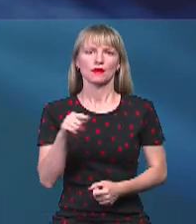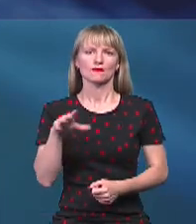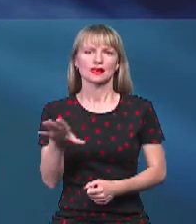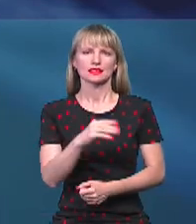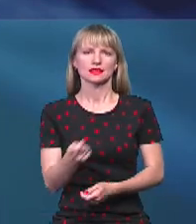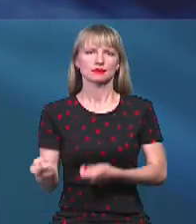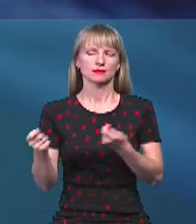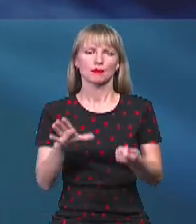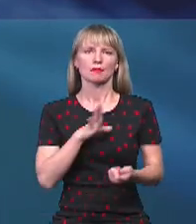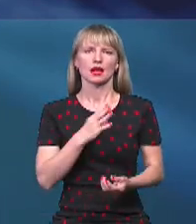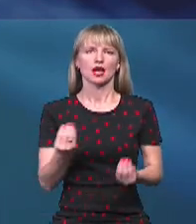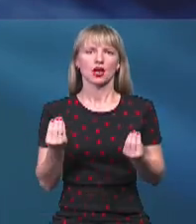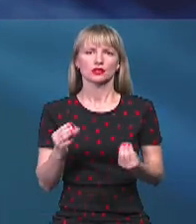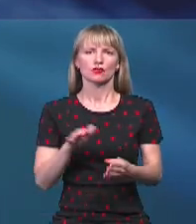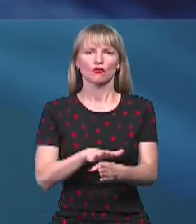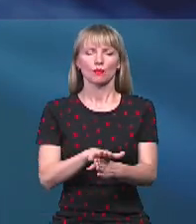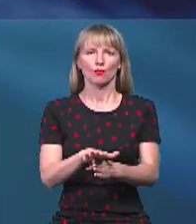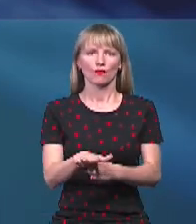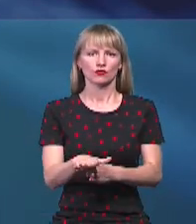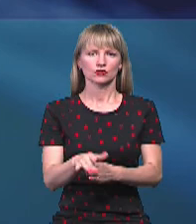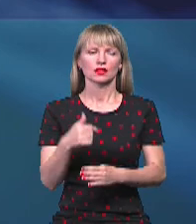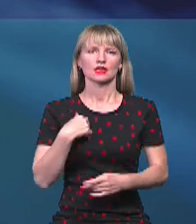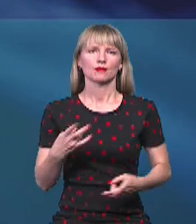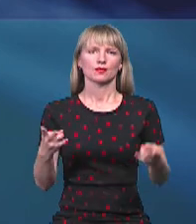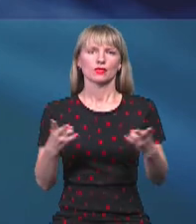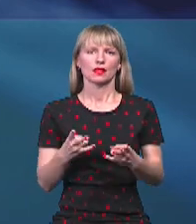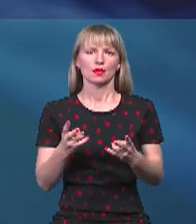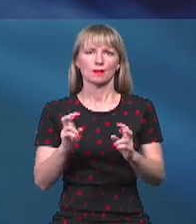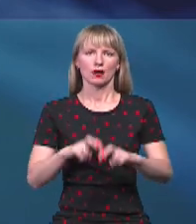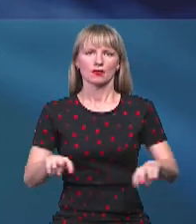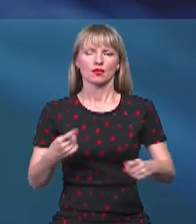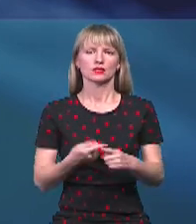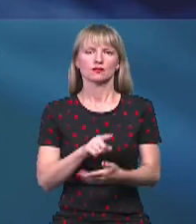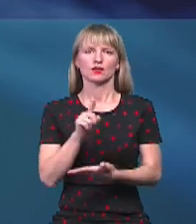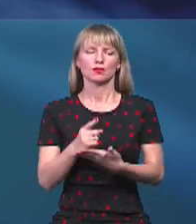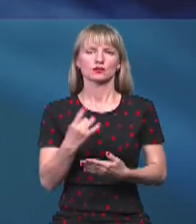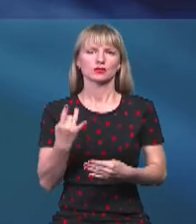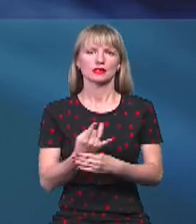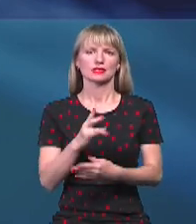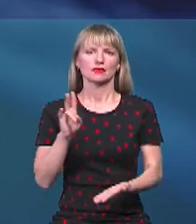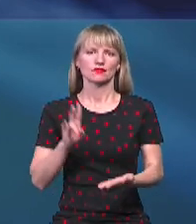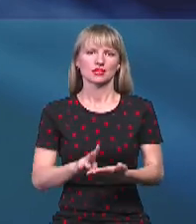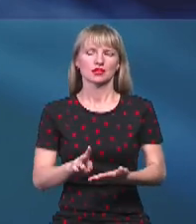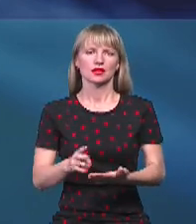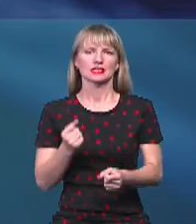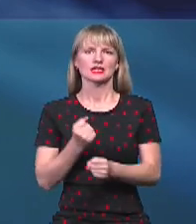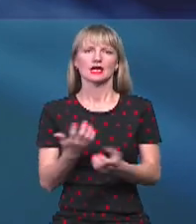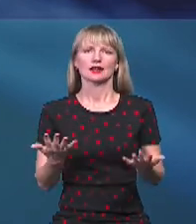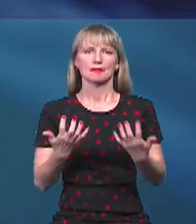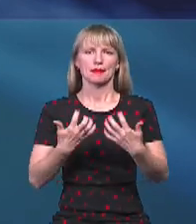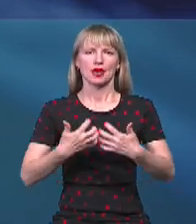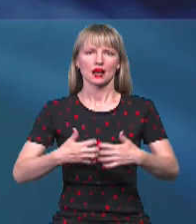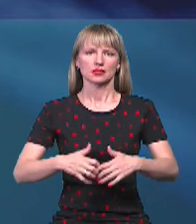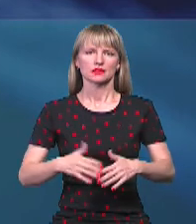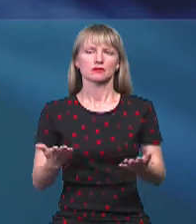были качественные и в полном объеме, нам нужно проработать этот вопрос раз и навсегда, разработать какие-то механизмы,